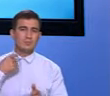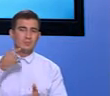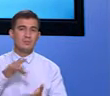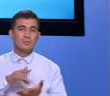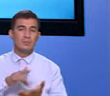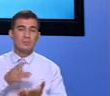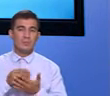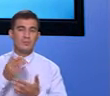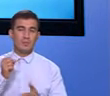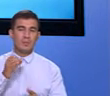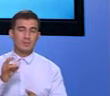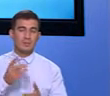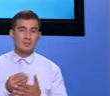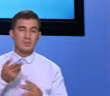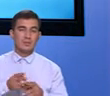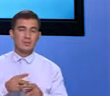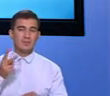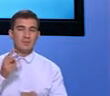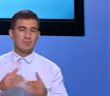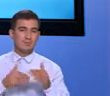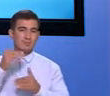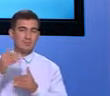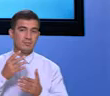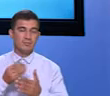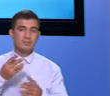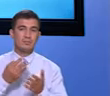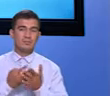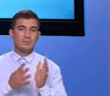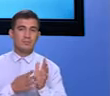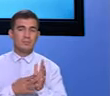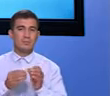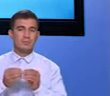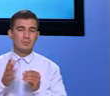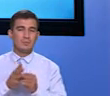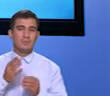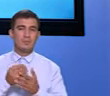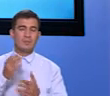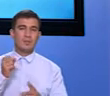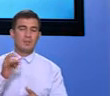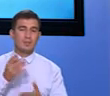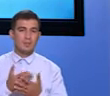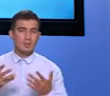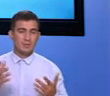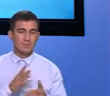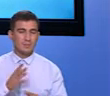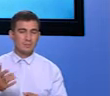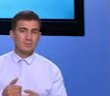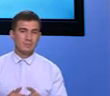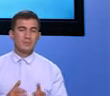o'rta asrlar, ikkinchi bosqichi esa 9-15 asrlar rivojlangan o'rta asrlar